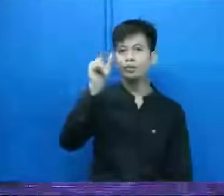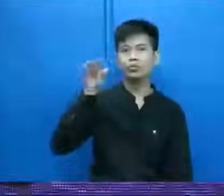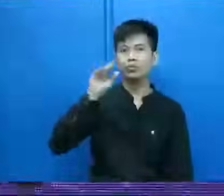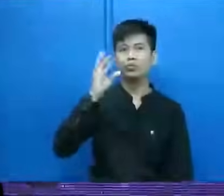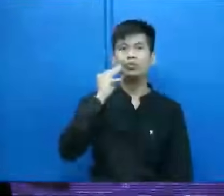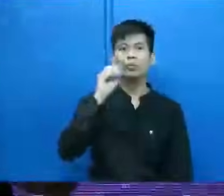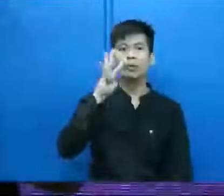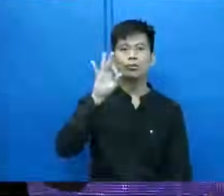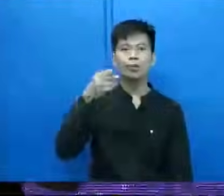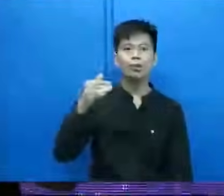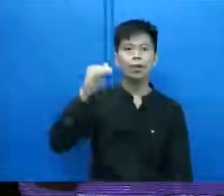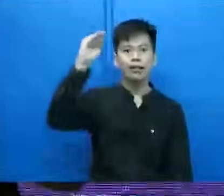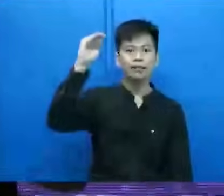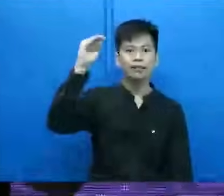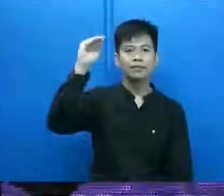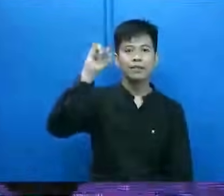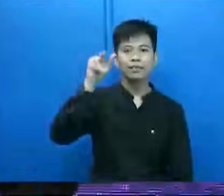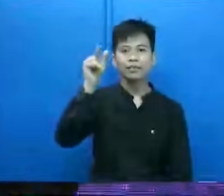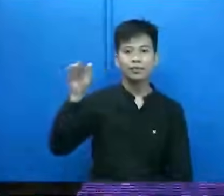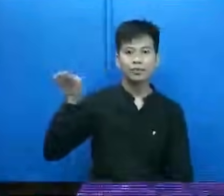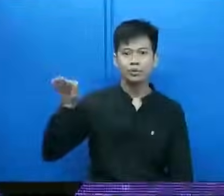di atas 40 tahun. Satu juz.